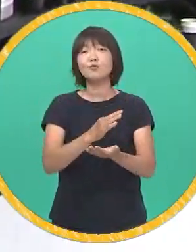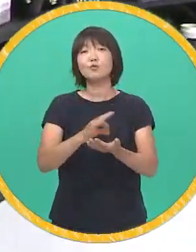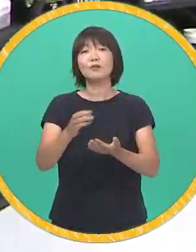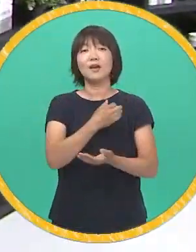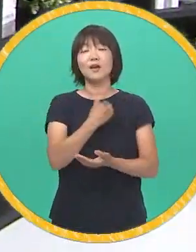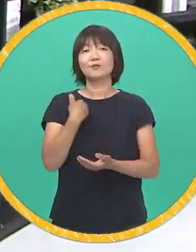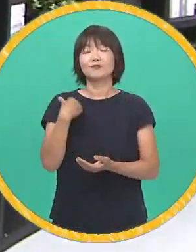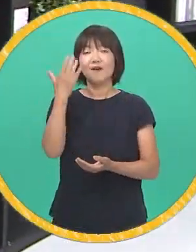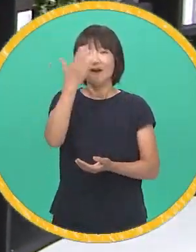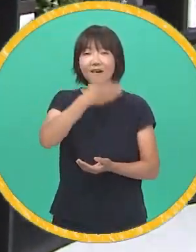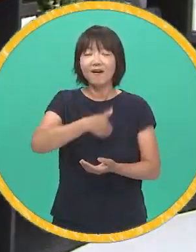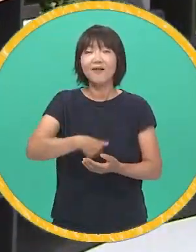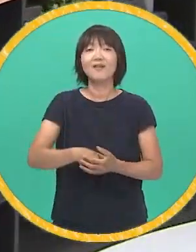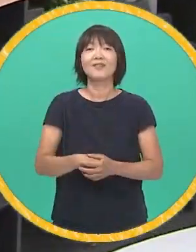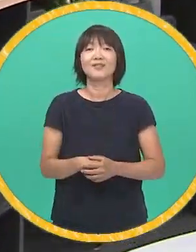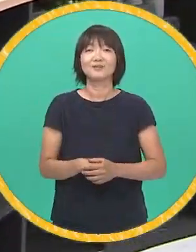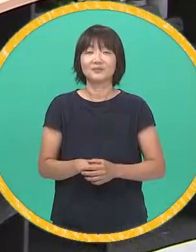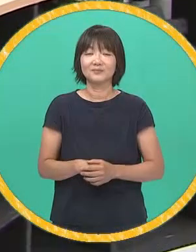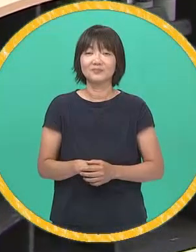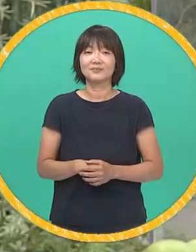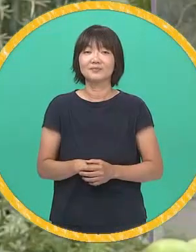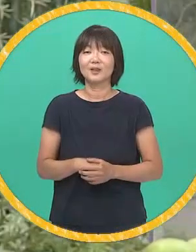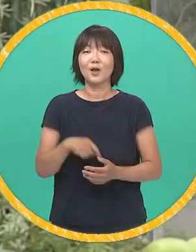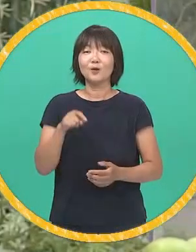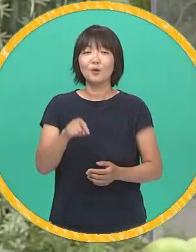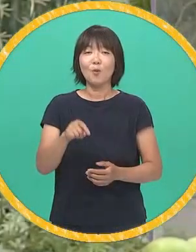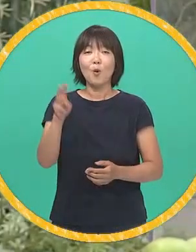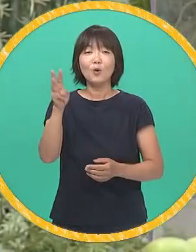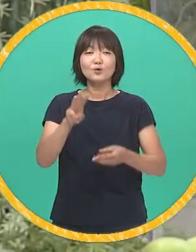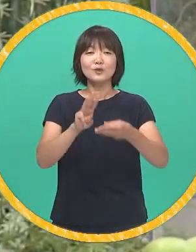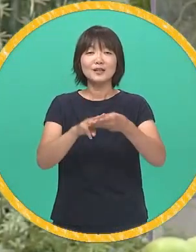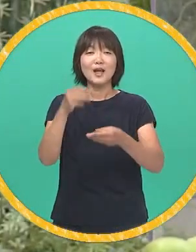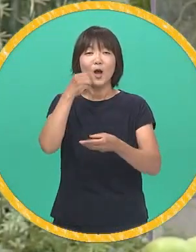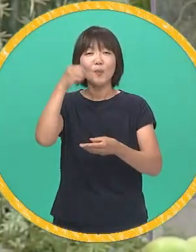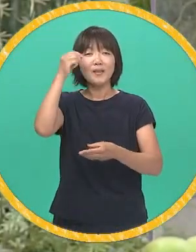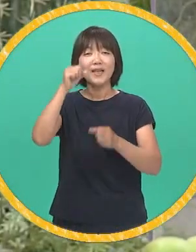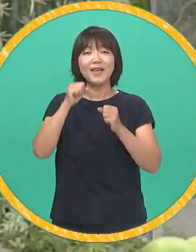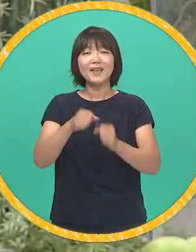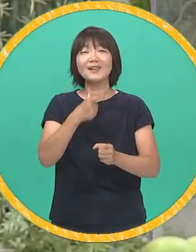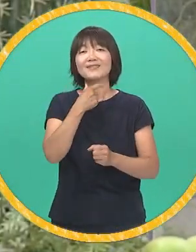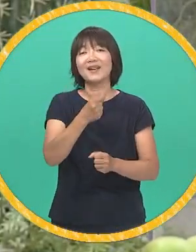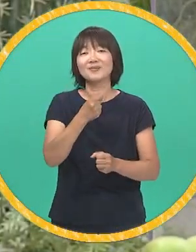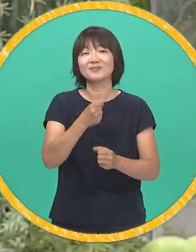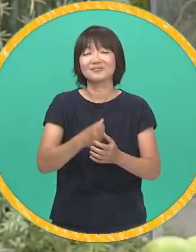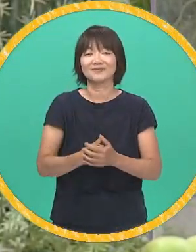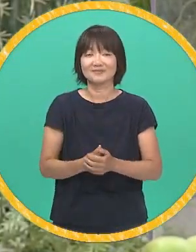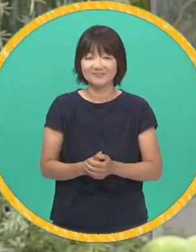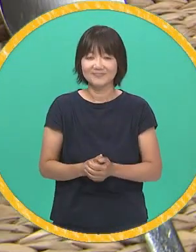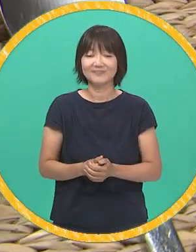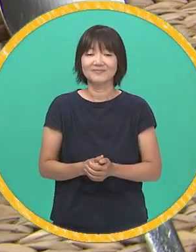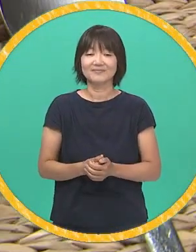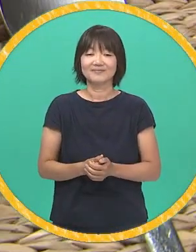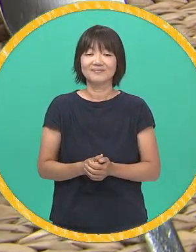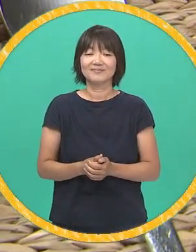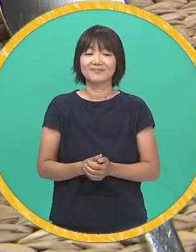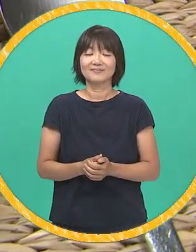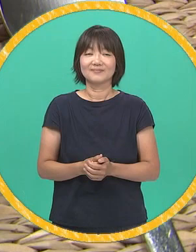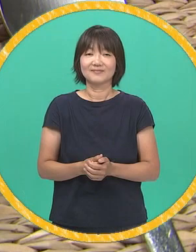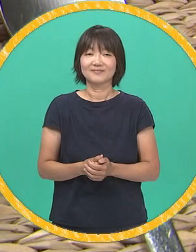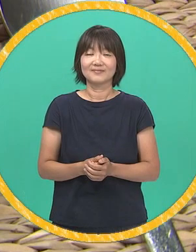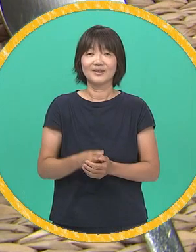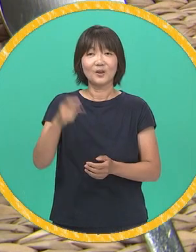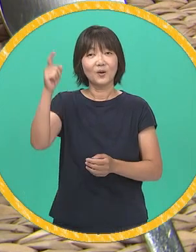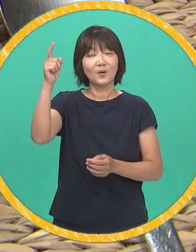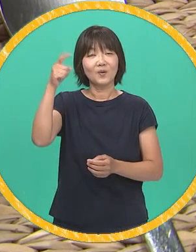使えるんですね全てねしかもこれを注ぎた上でやってみたいですね3